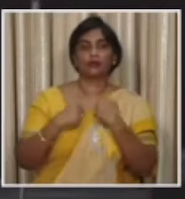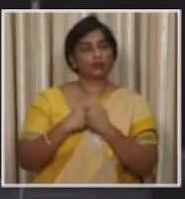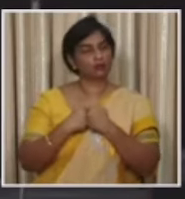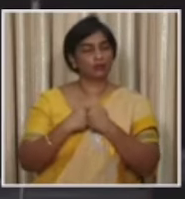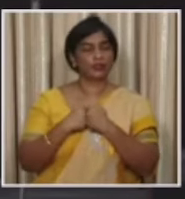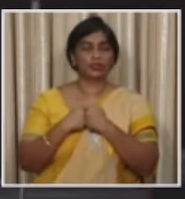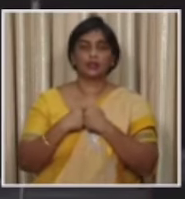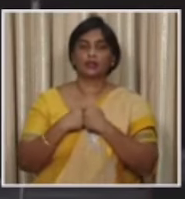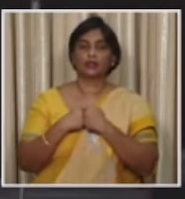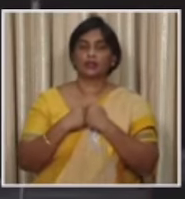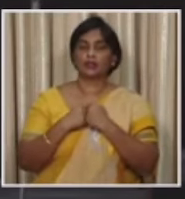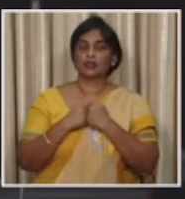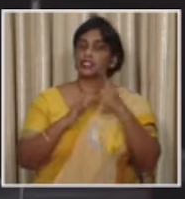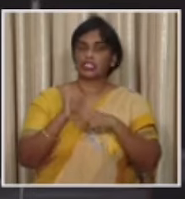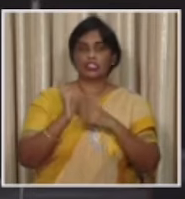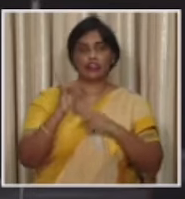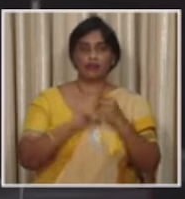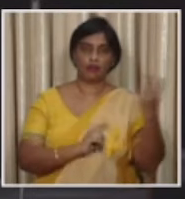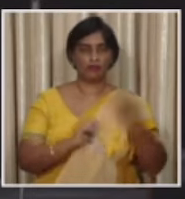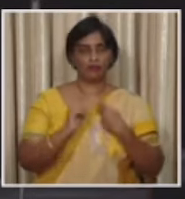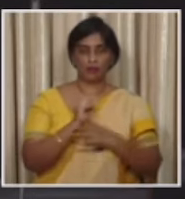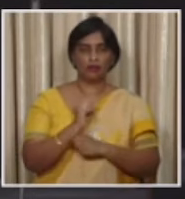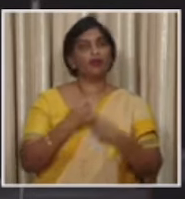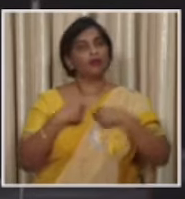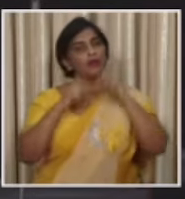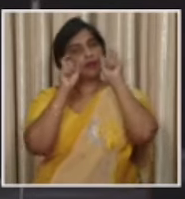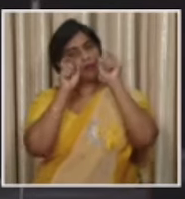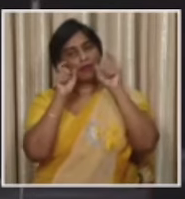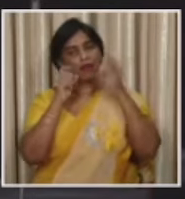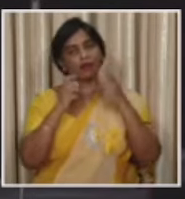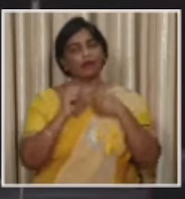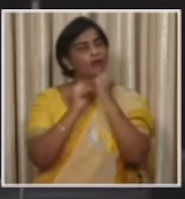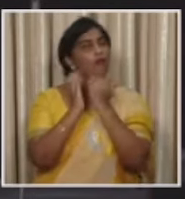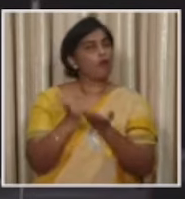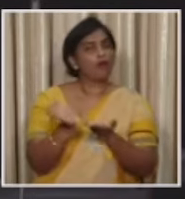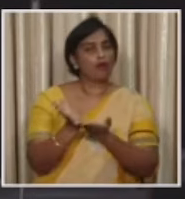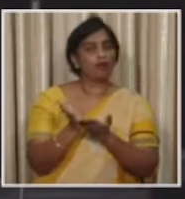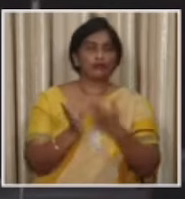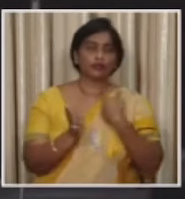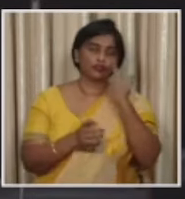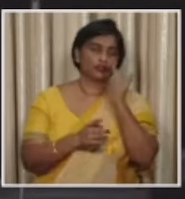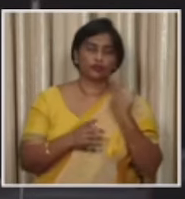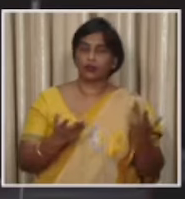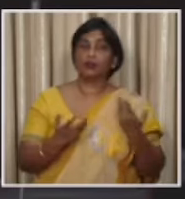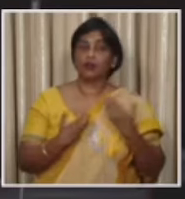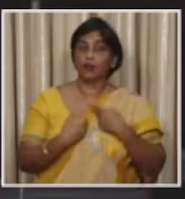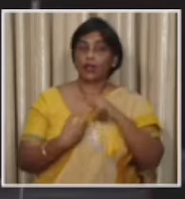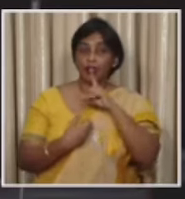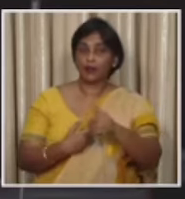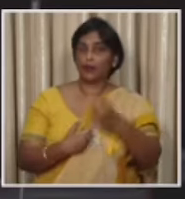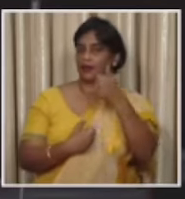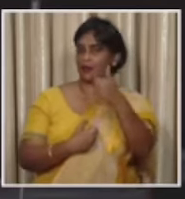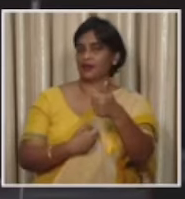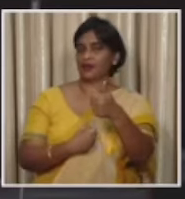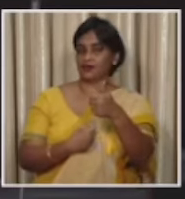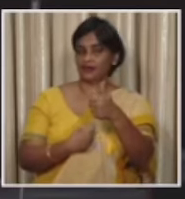බලවේගයයි ජනතා විමුක්ති පෙරමුණයි කරනවා කියලා අපි බලාගෙන හිටියා. වැඩපිළිවෙල අහන්න. හැබැයි කනගාටුව තමයි අපි කියපු දේ සනාථ වෙලා